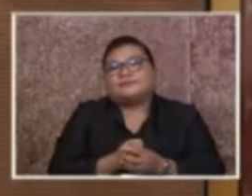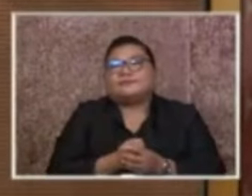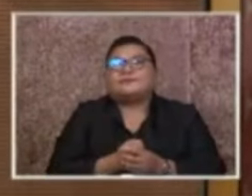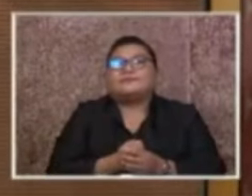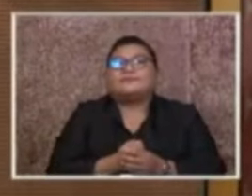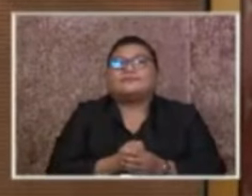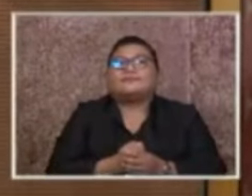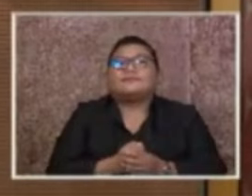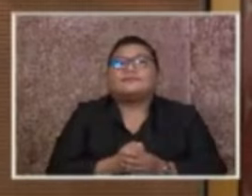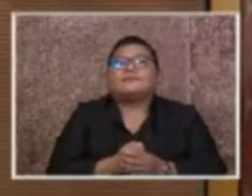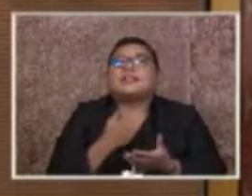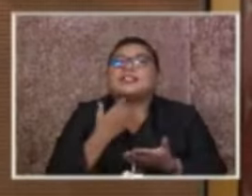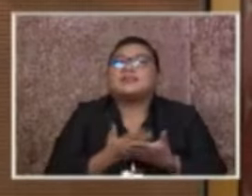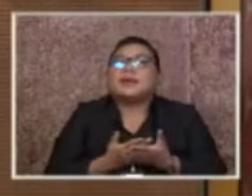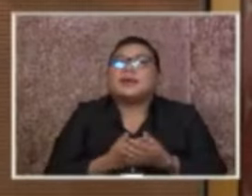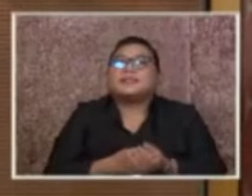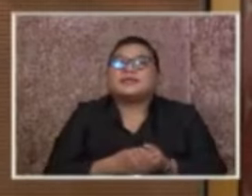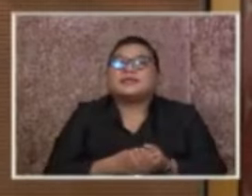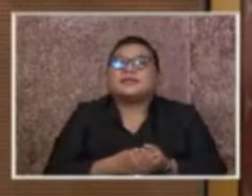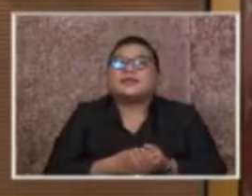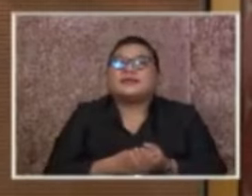persilakan terima kasih